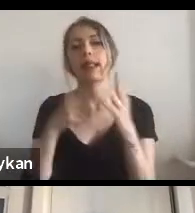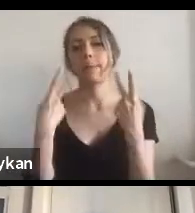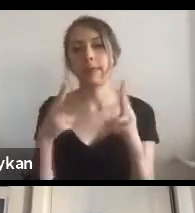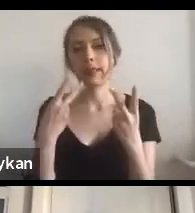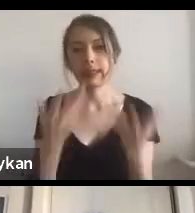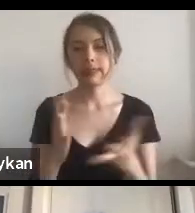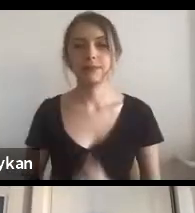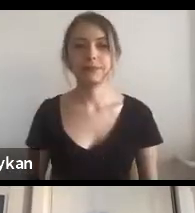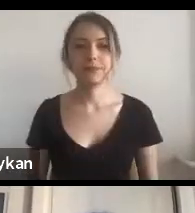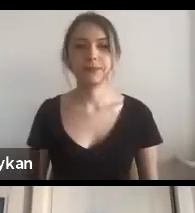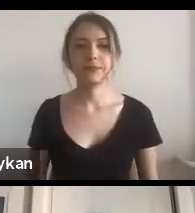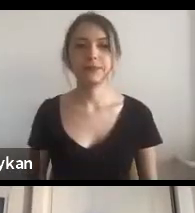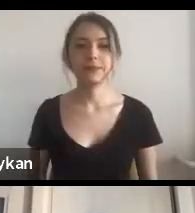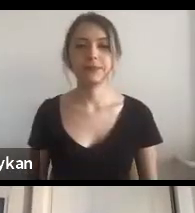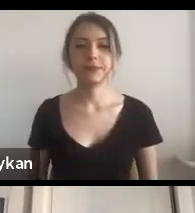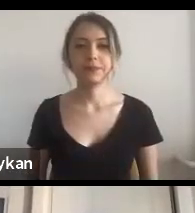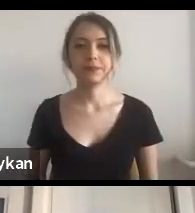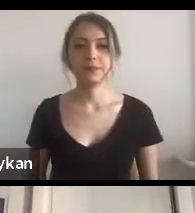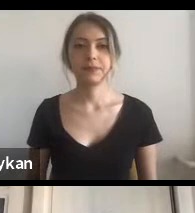gerekiyor.